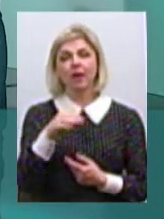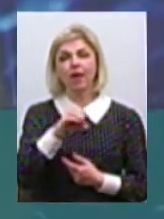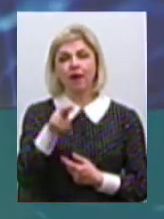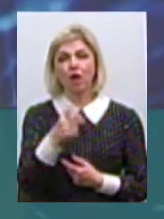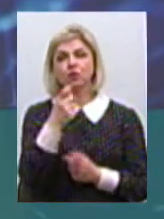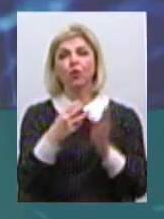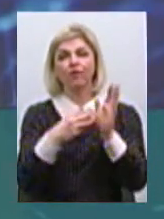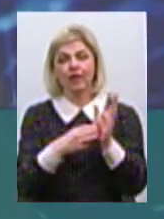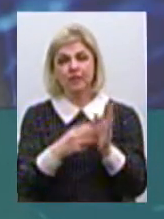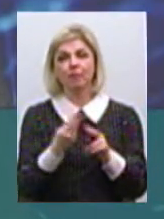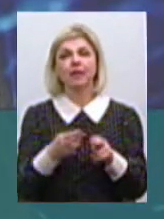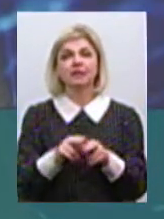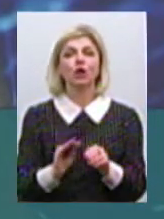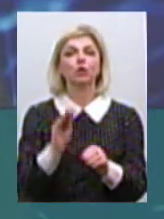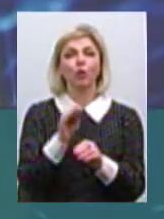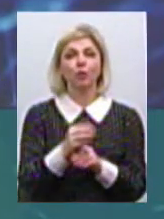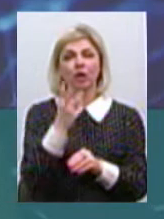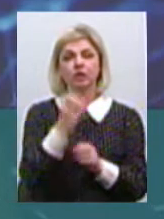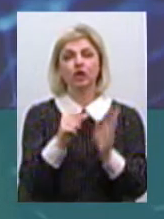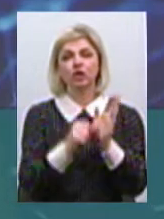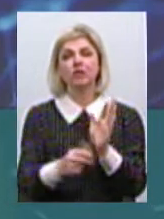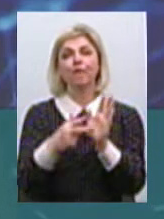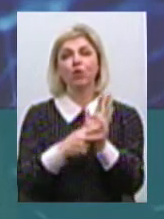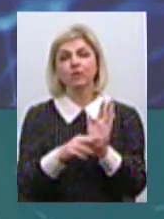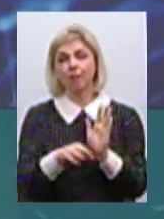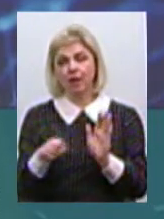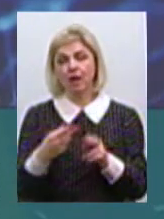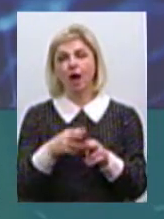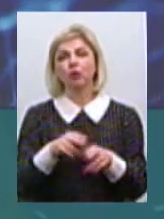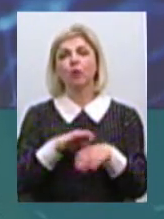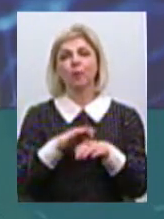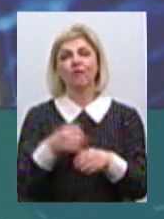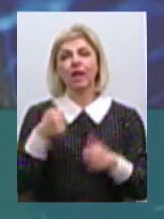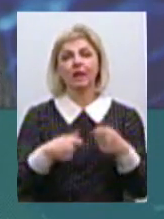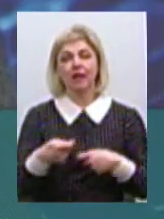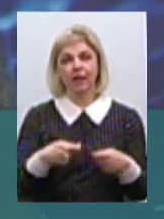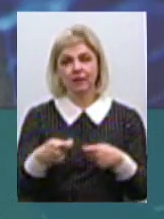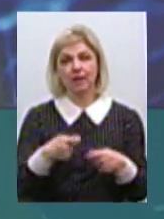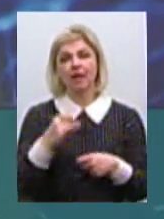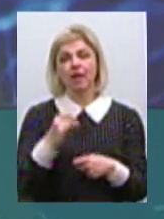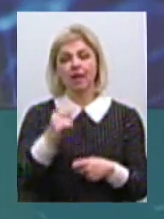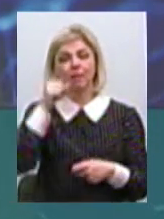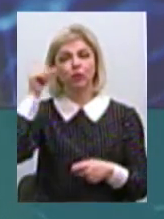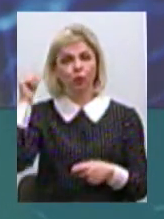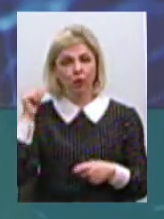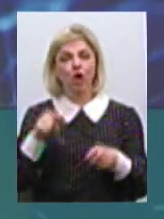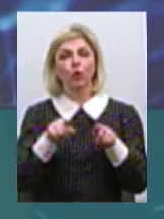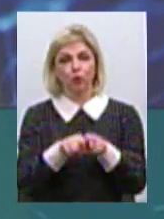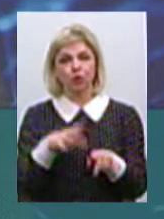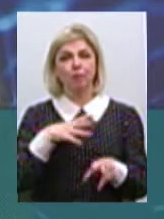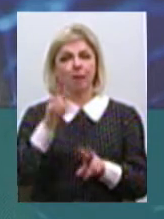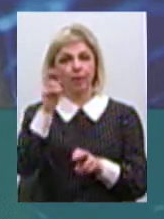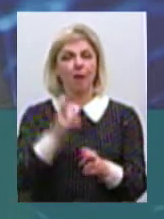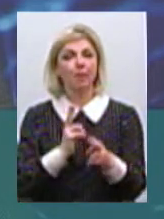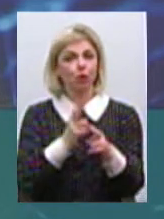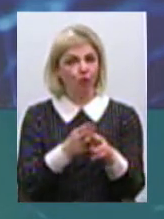це додатково до тих 368 мільйонів, які вже проведені тендери. Ви пам'ятаєте, що в минулому році нам той же підрядник блокував